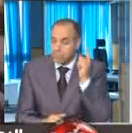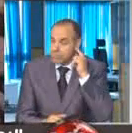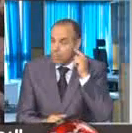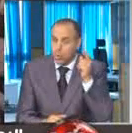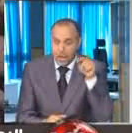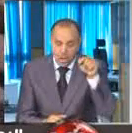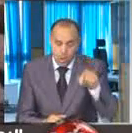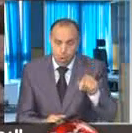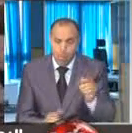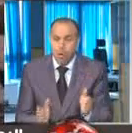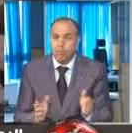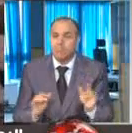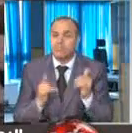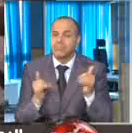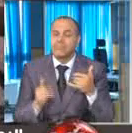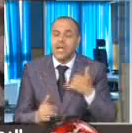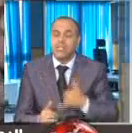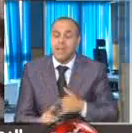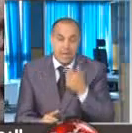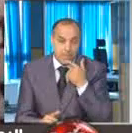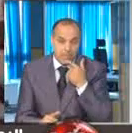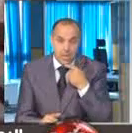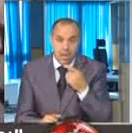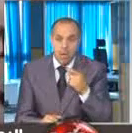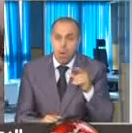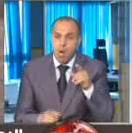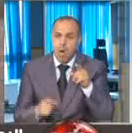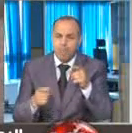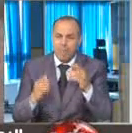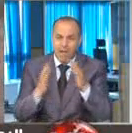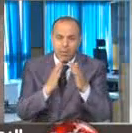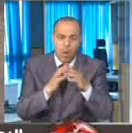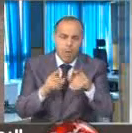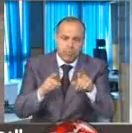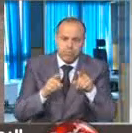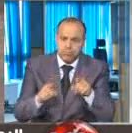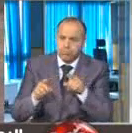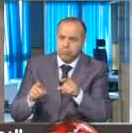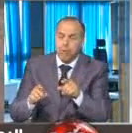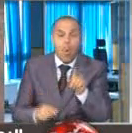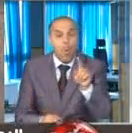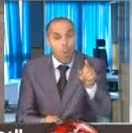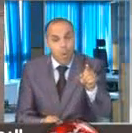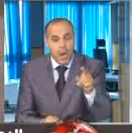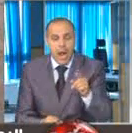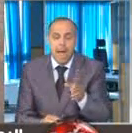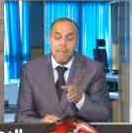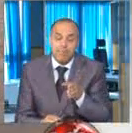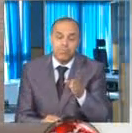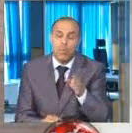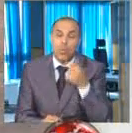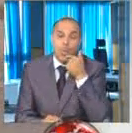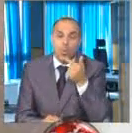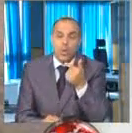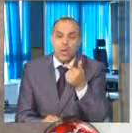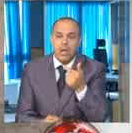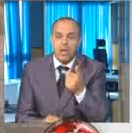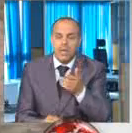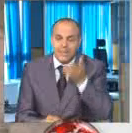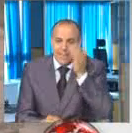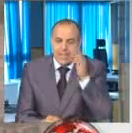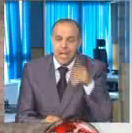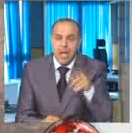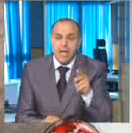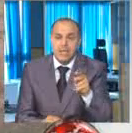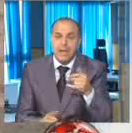به اليوم وكالة الأنباء اليمنية. وكان قصف الأحياء السكنية السمة البارزة لهذه العمليات التي ترتكز